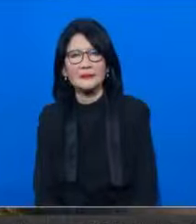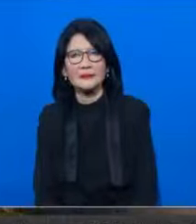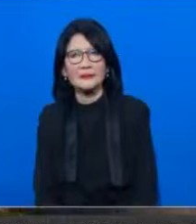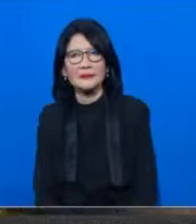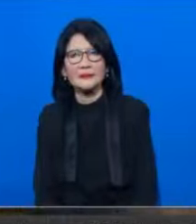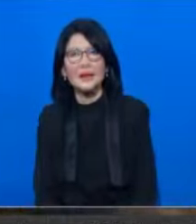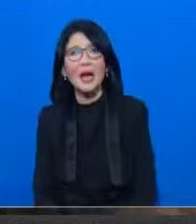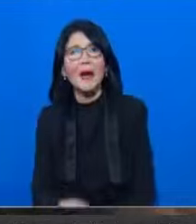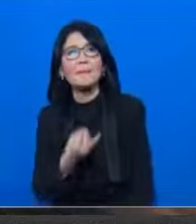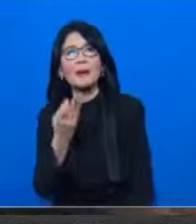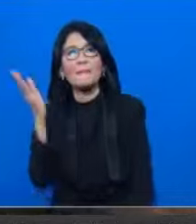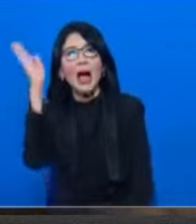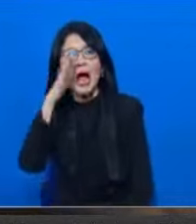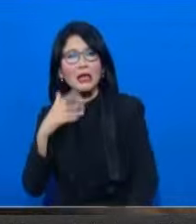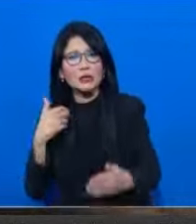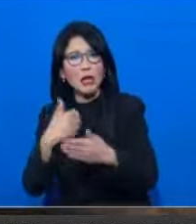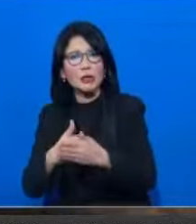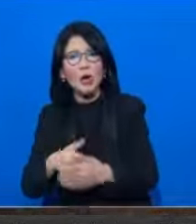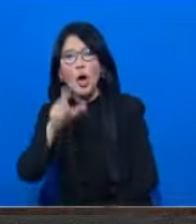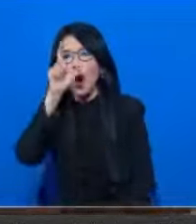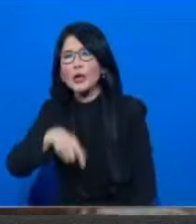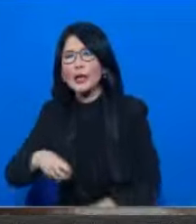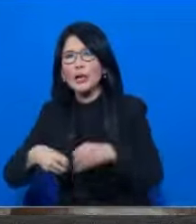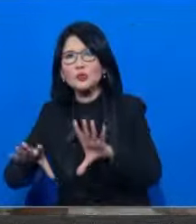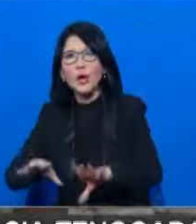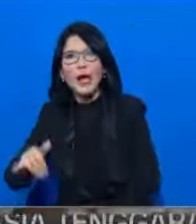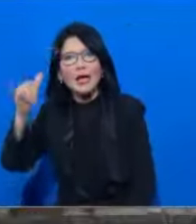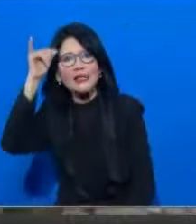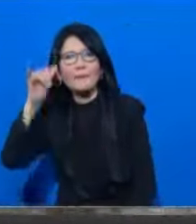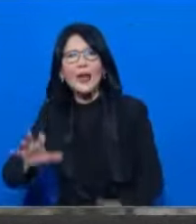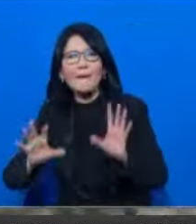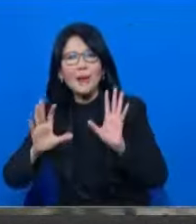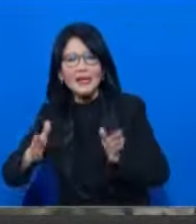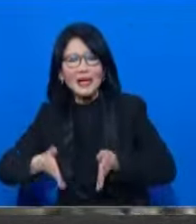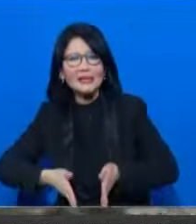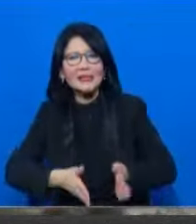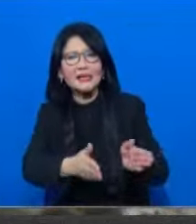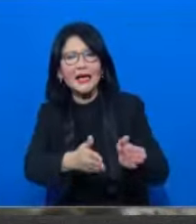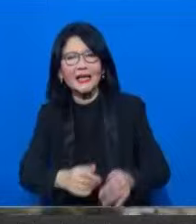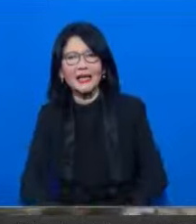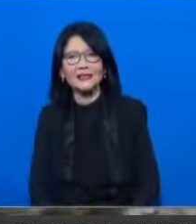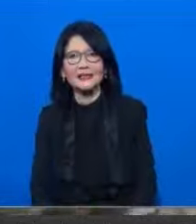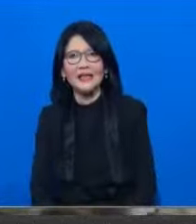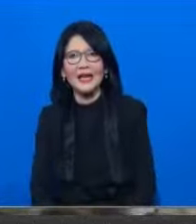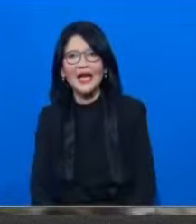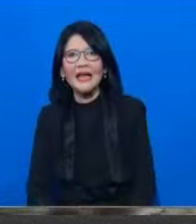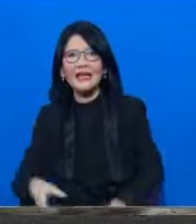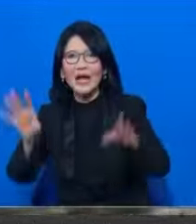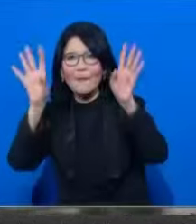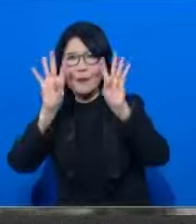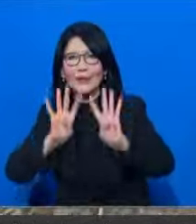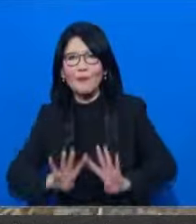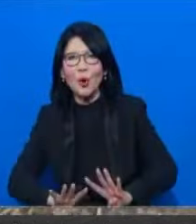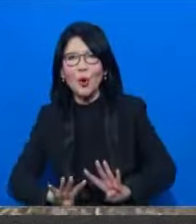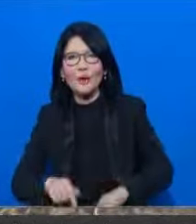Sejak beberapa hari terakhir, sejumlah pedagang sapi dadakan mulai menjamur di pinggir jalan Transyogi, Kecamatan Cileungsi, Kabupaten Bogor, Jawa